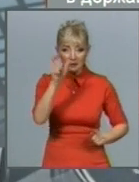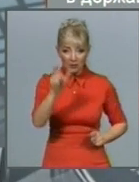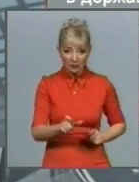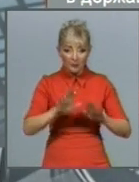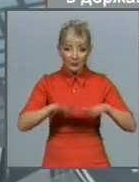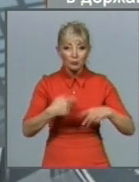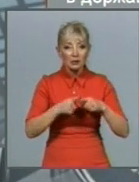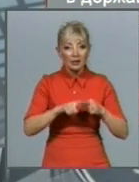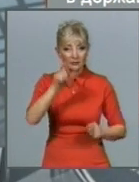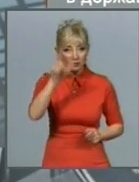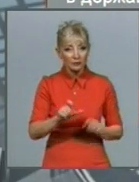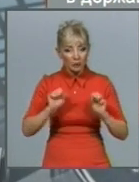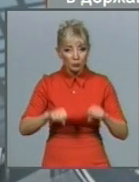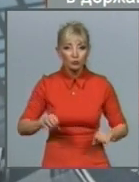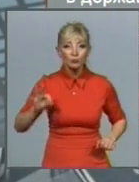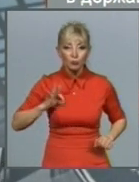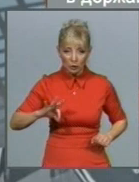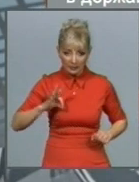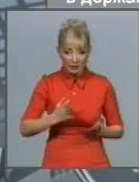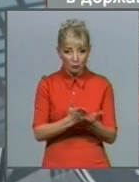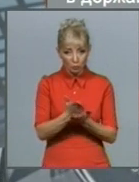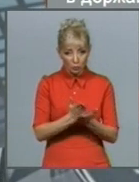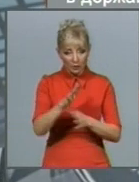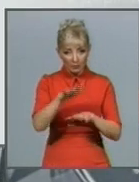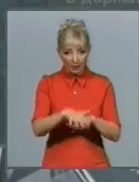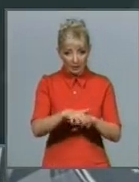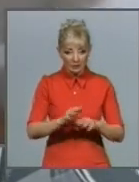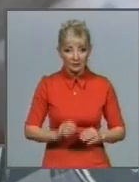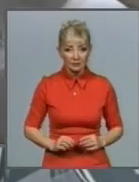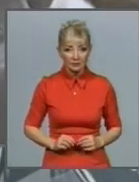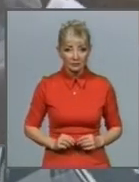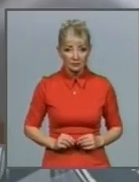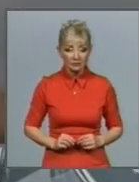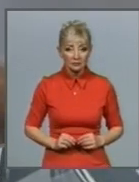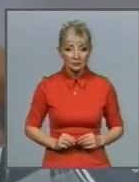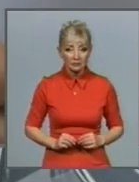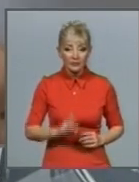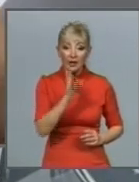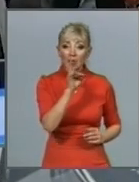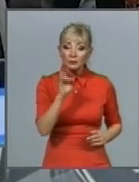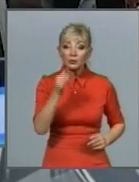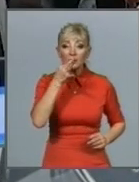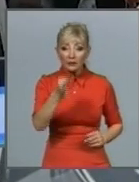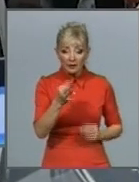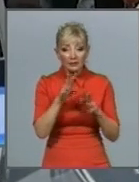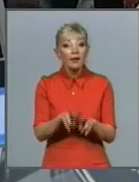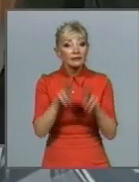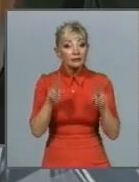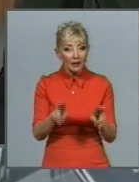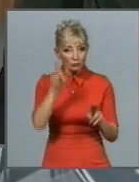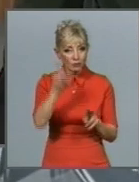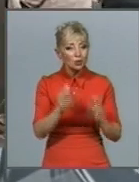Після цього клієнт зможе користуватися послугами банку. У НБУ зазначають, аналогічно клієнт